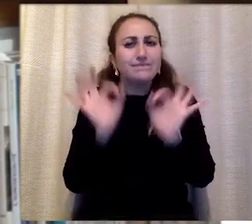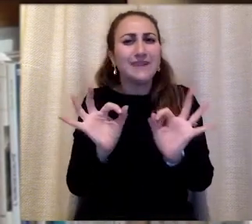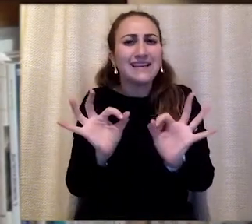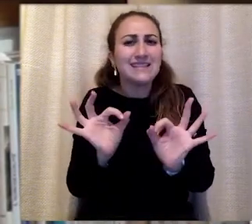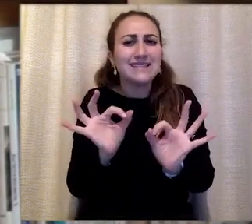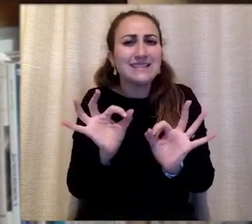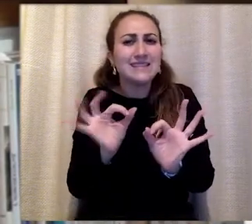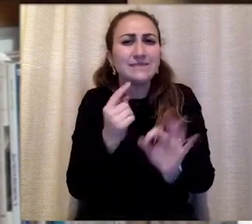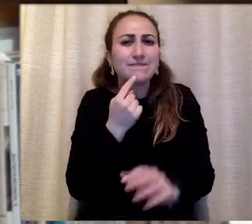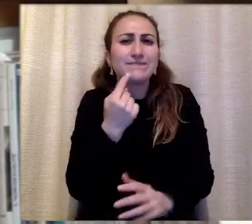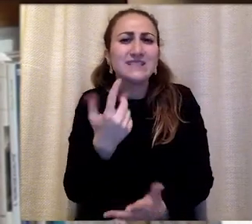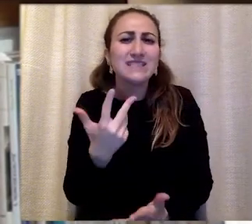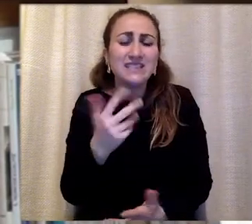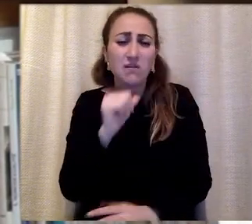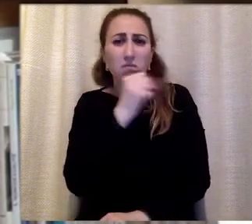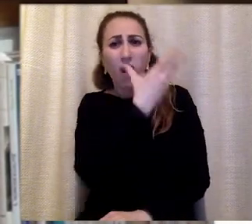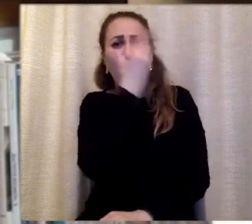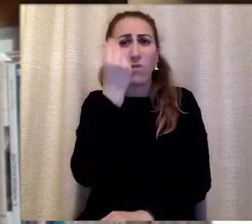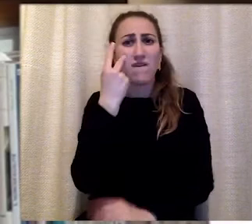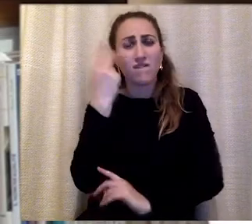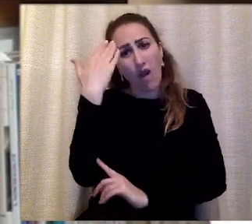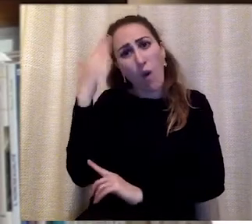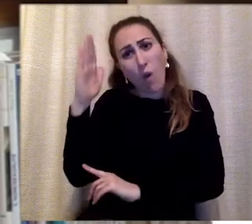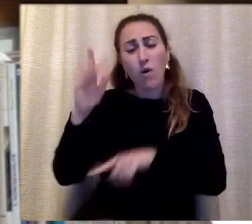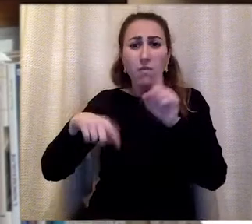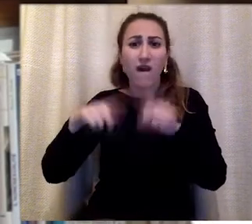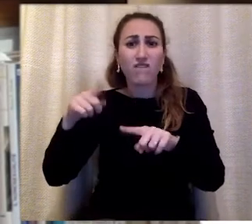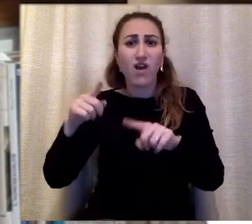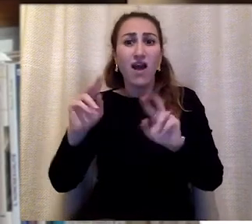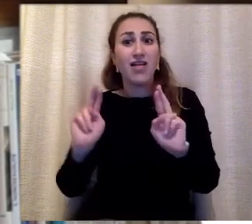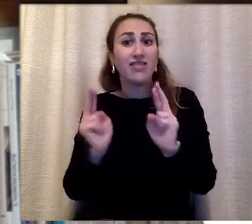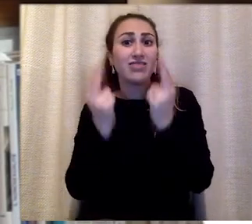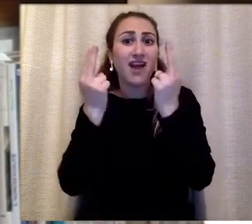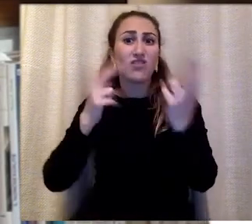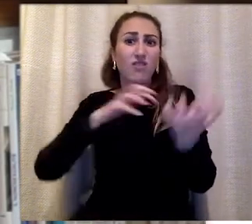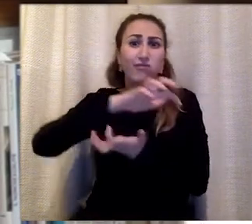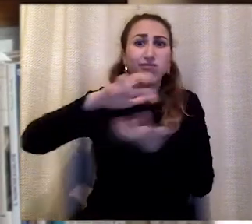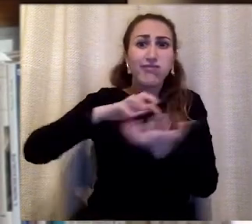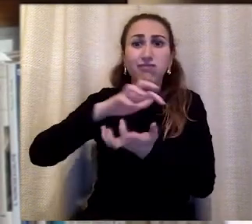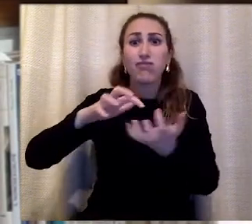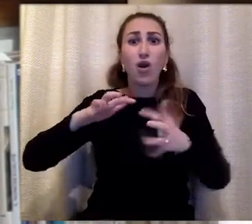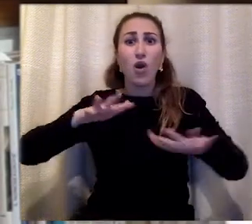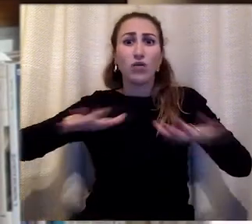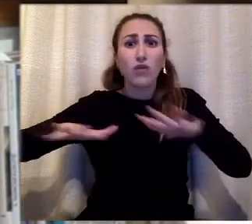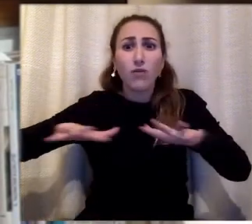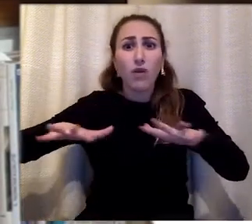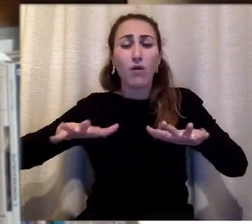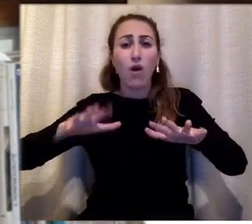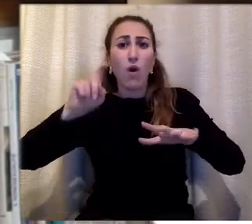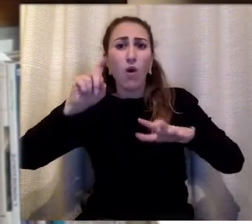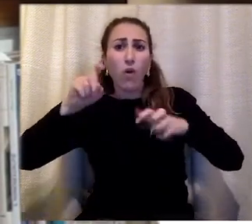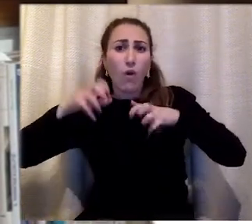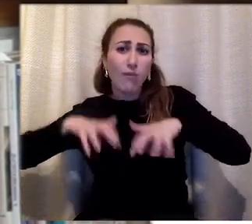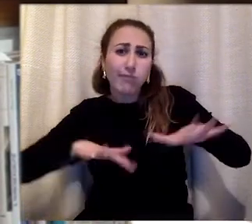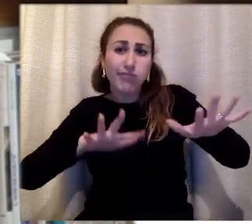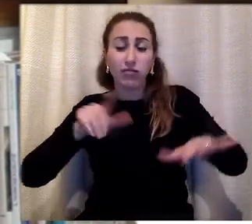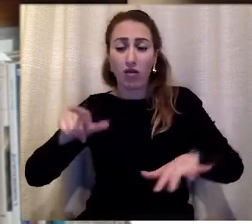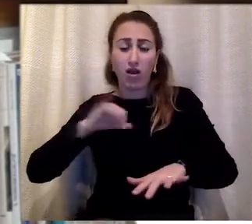en a fait en 2-3 mois. Oui, nous vivons des temps et nous avons besoin